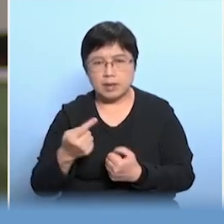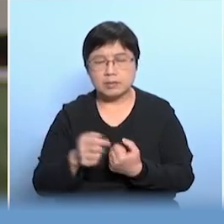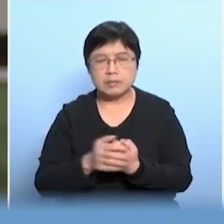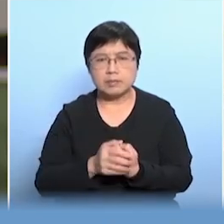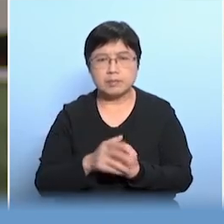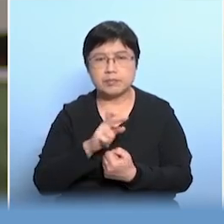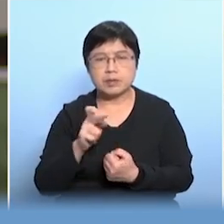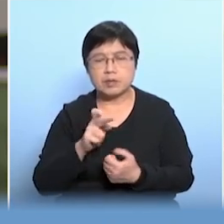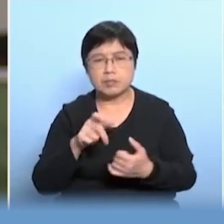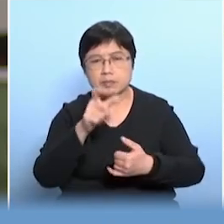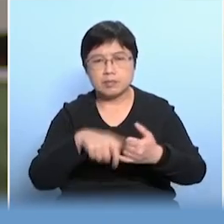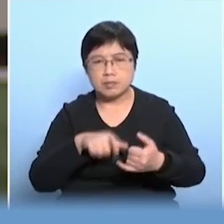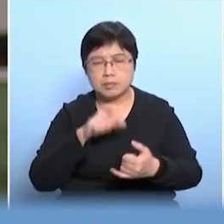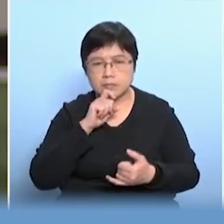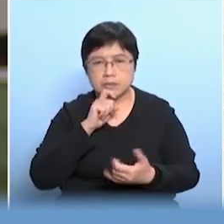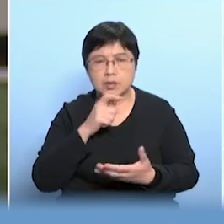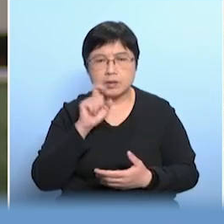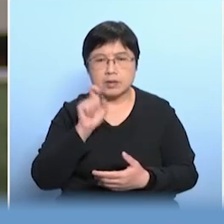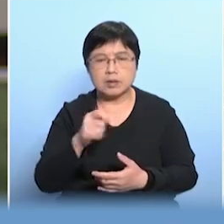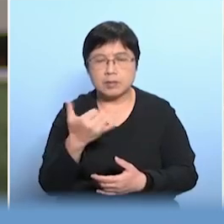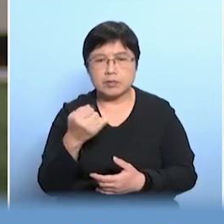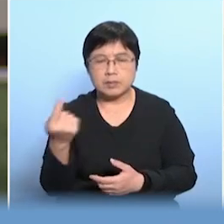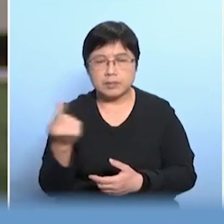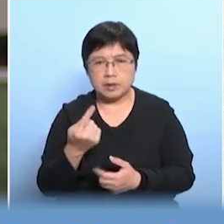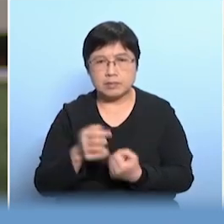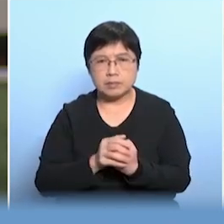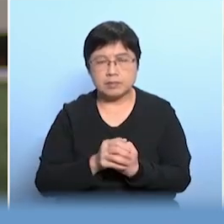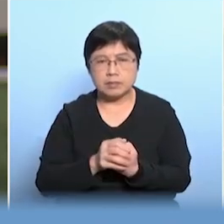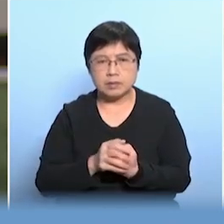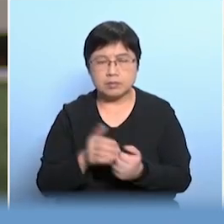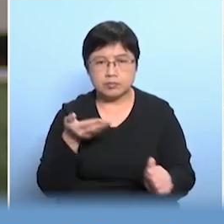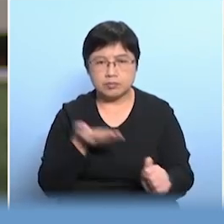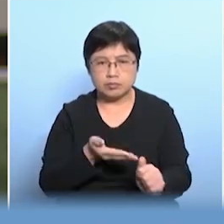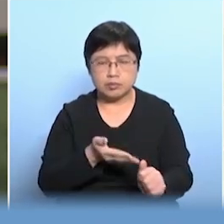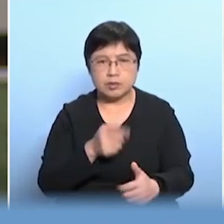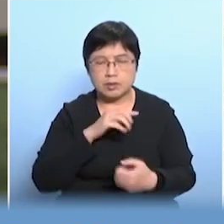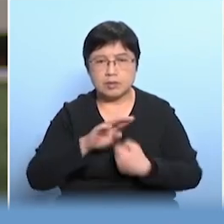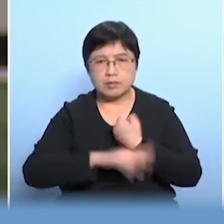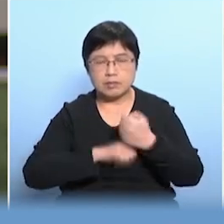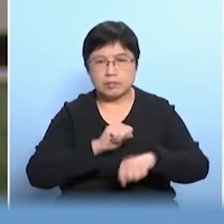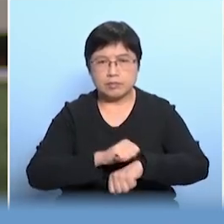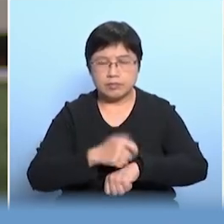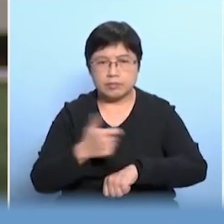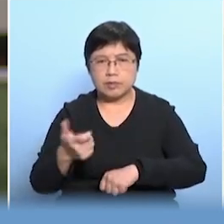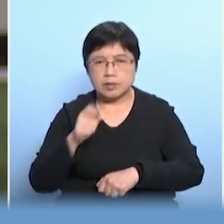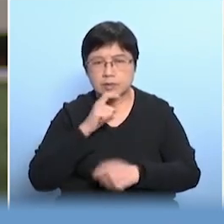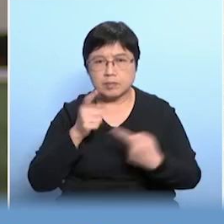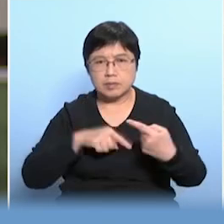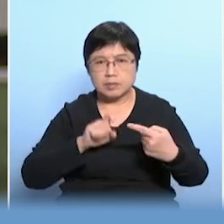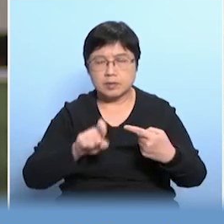8111萬港元，平均每宗是大概是960萬元的。這些申索個案的法律費用也都是去